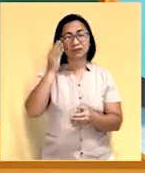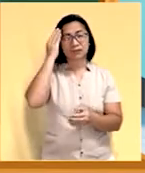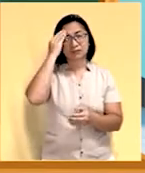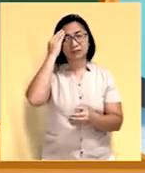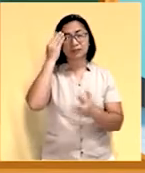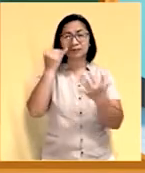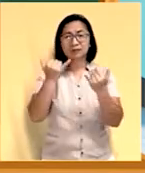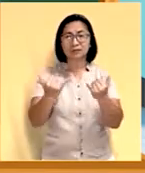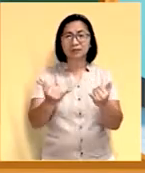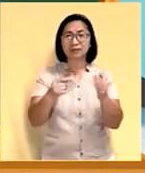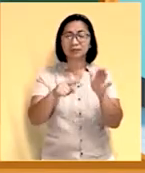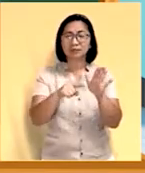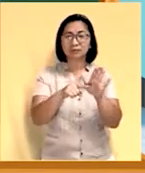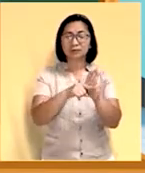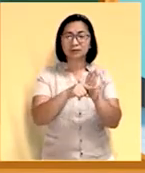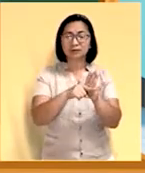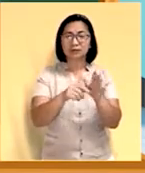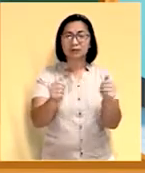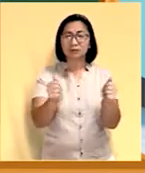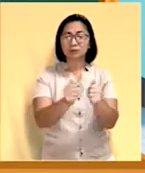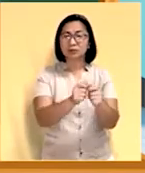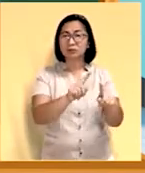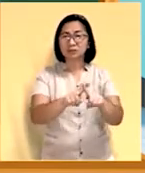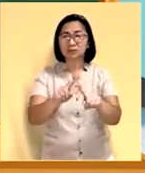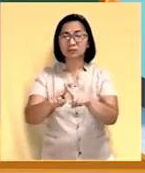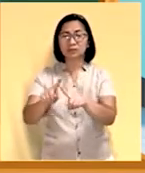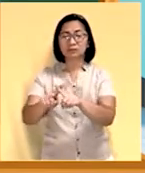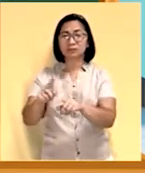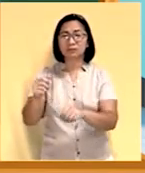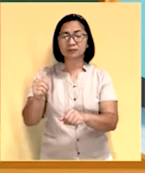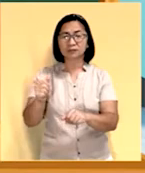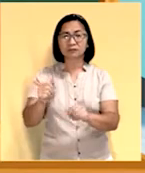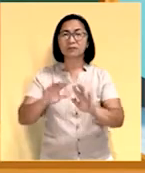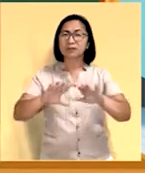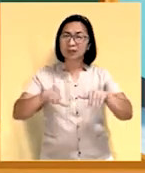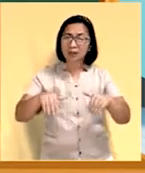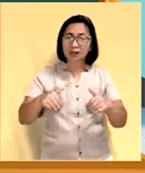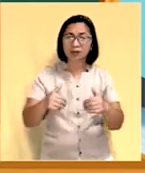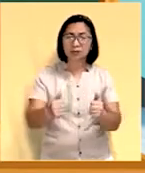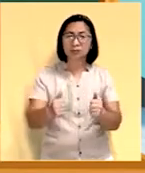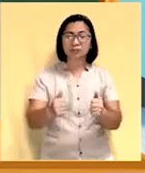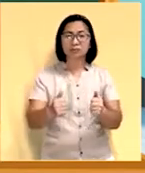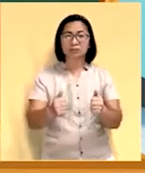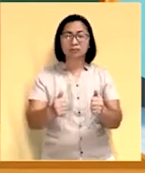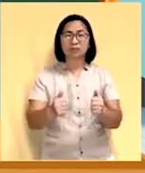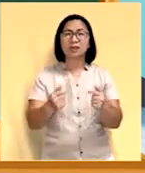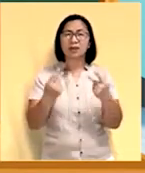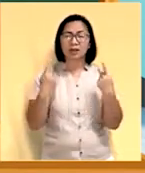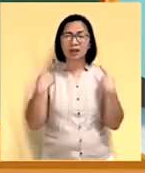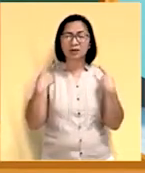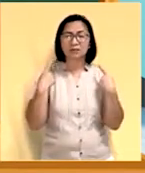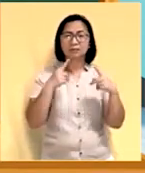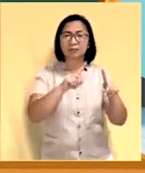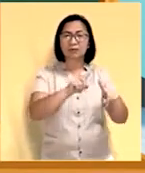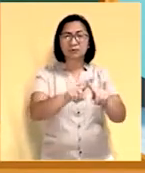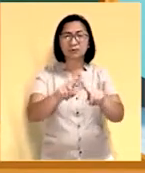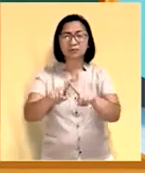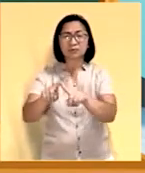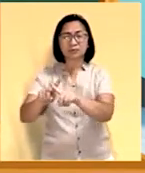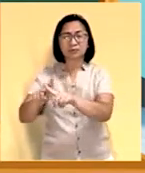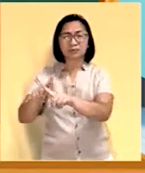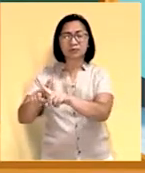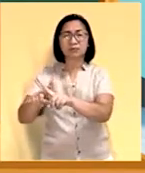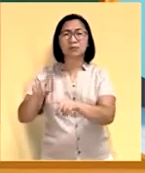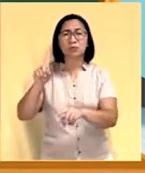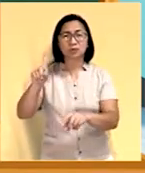Alam nyo na ngayon ang pag-subtract with multiples of 10. Paano naman ang may multiples of